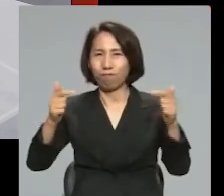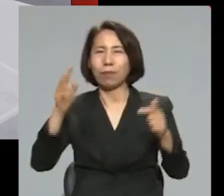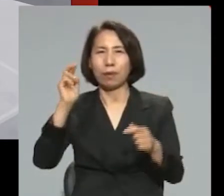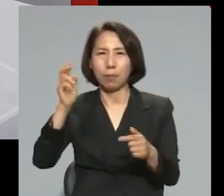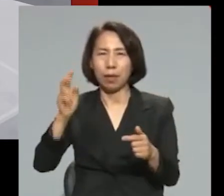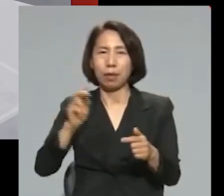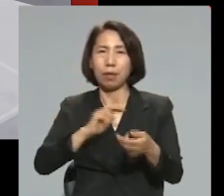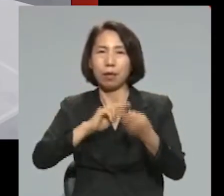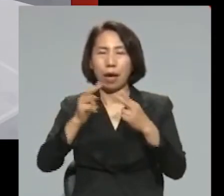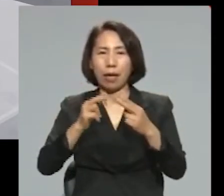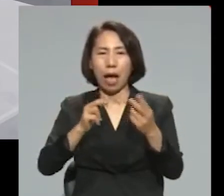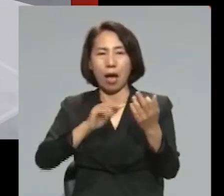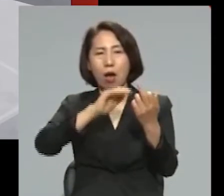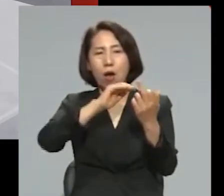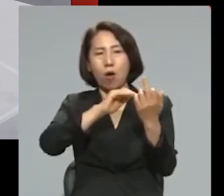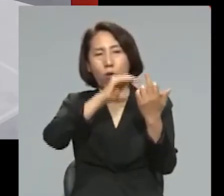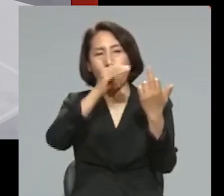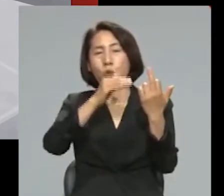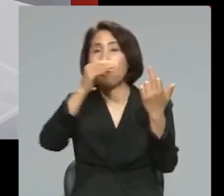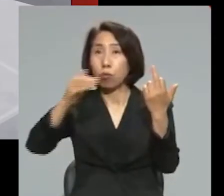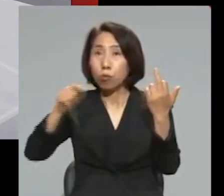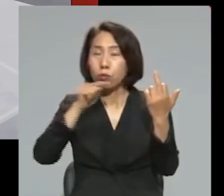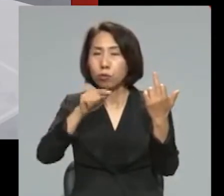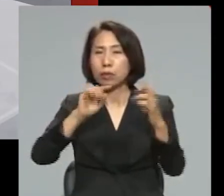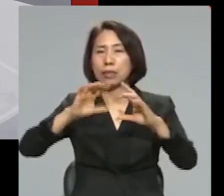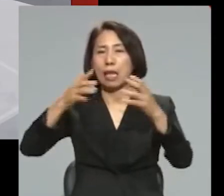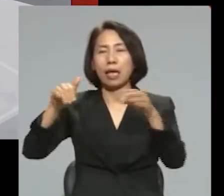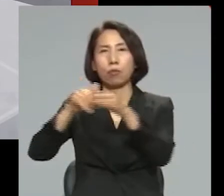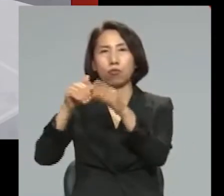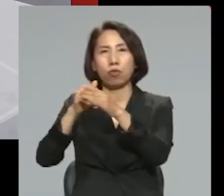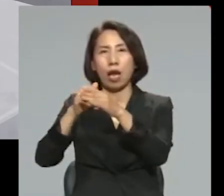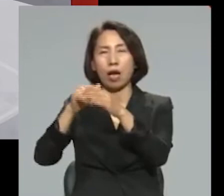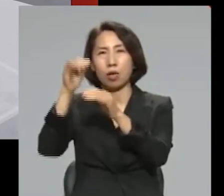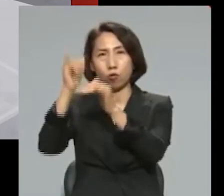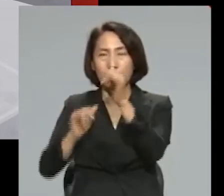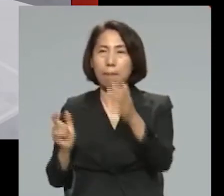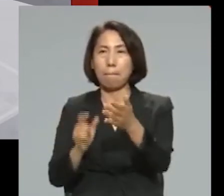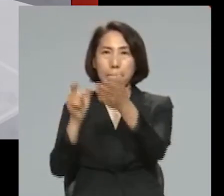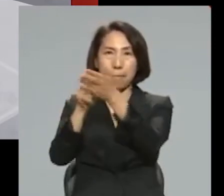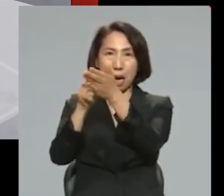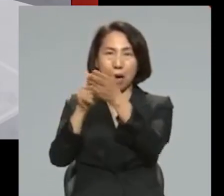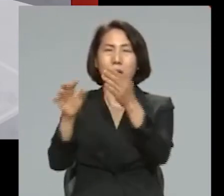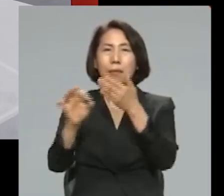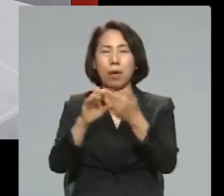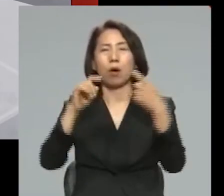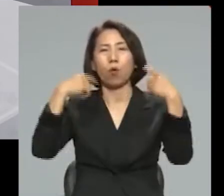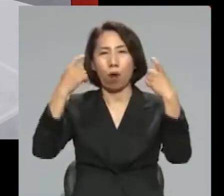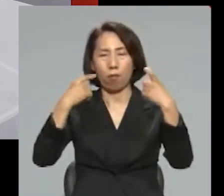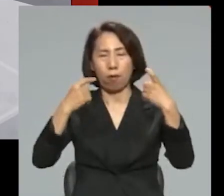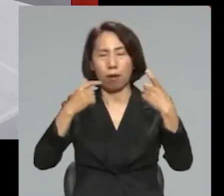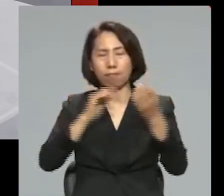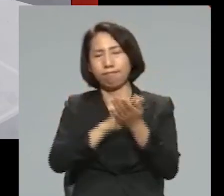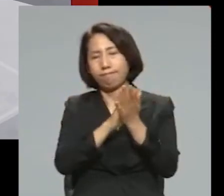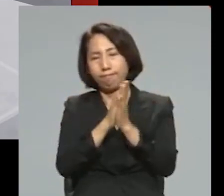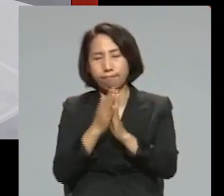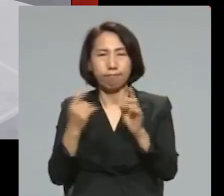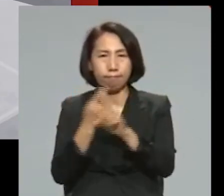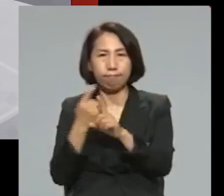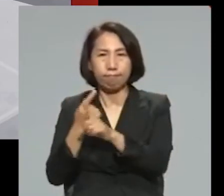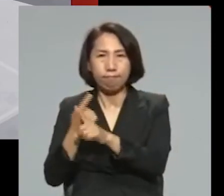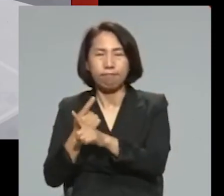가야 고분군이 세계유산 등재가 되면 관광상품으로 변화시킬 수 있는 준비를 해야 합니다. 우리